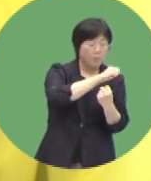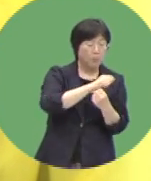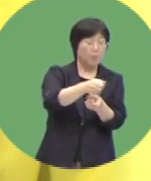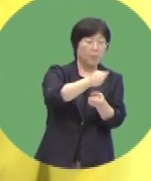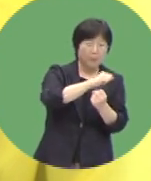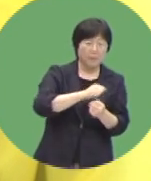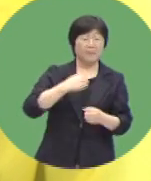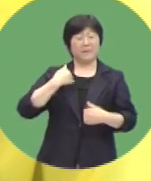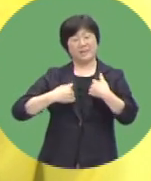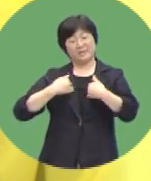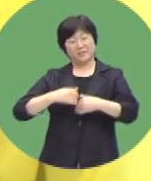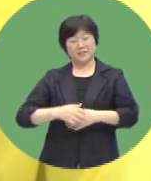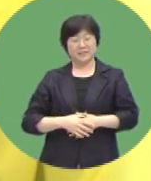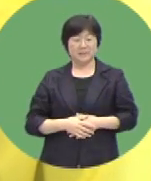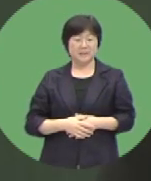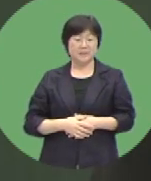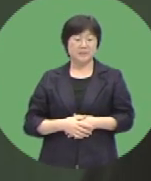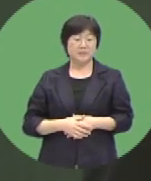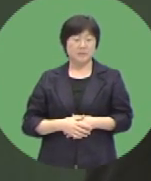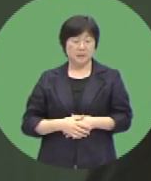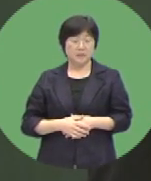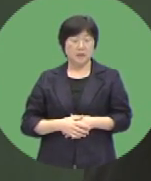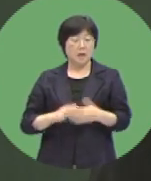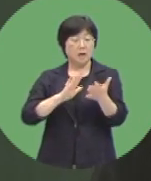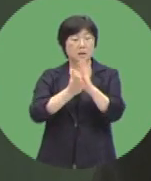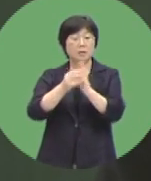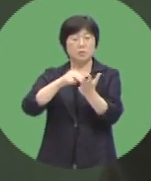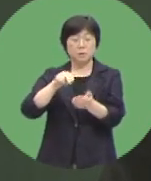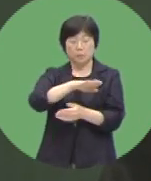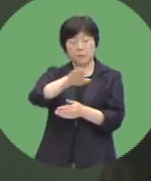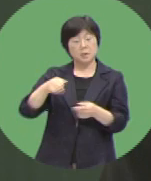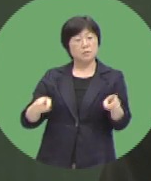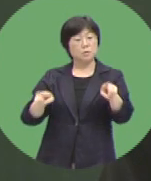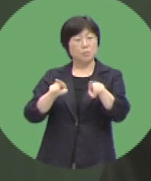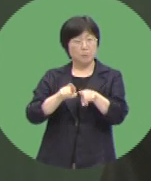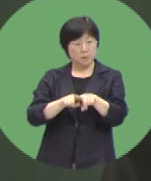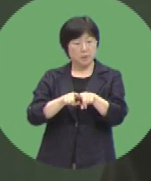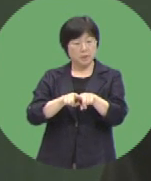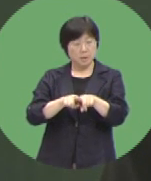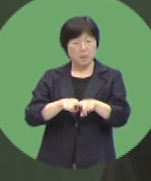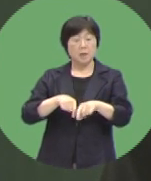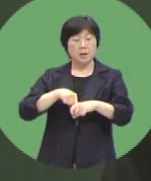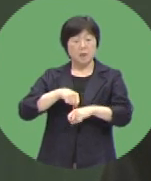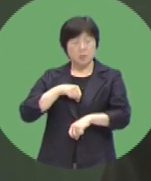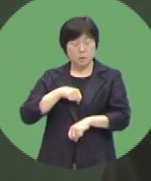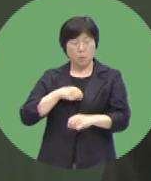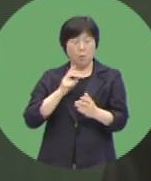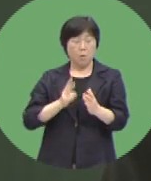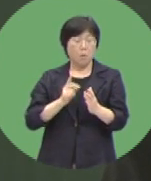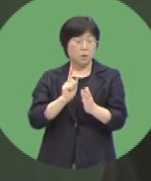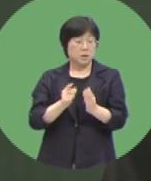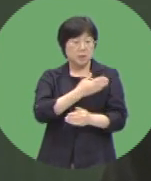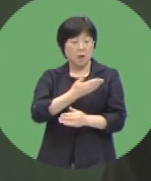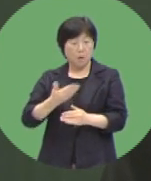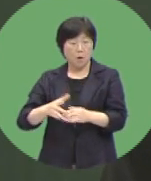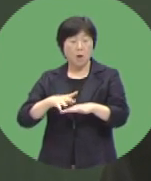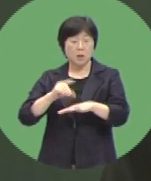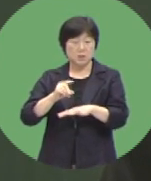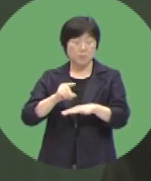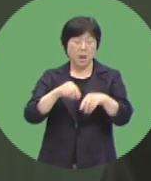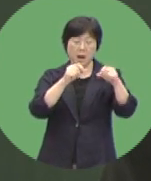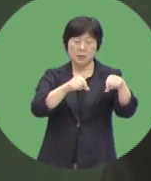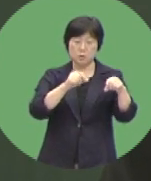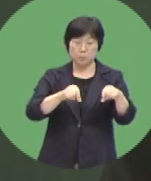ごく楽しいです。 県としても皆さんと共にこの小宝寺川をはじめとして藍住そして徳島